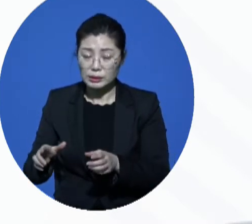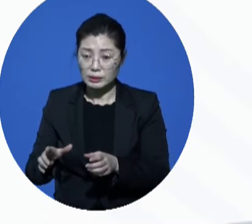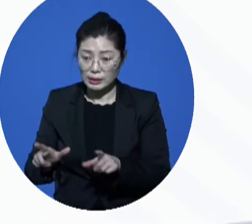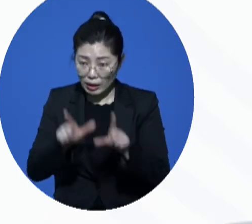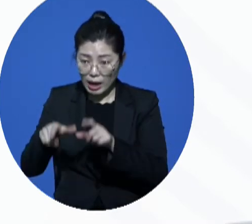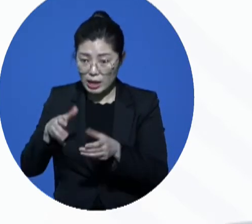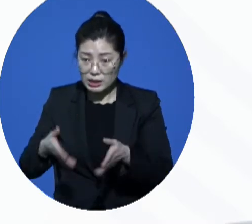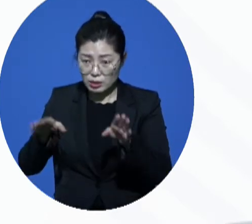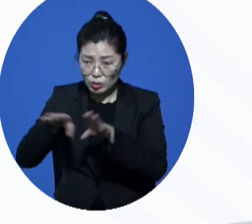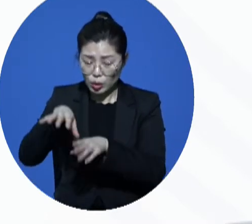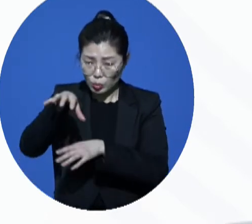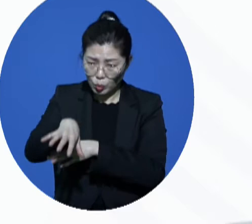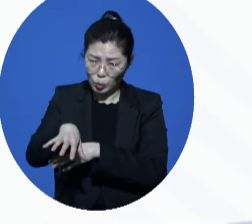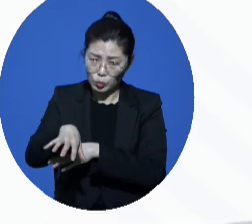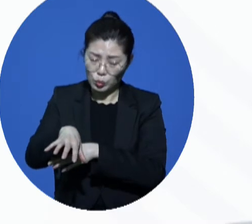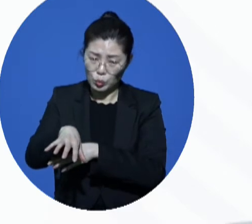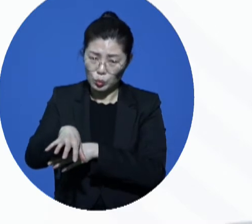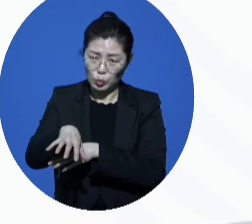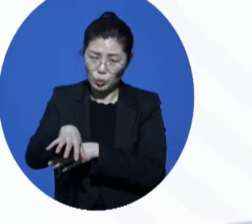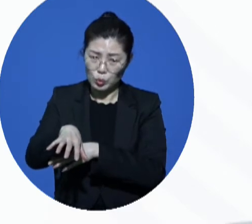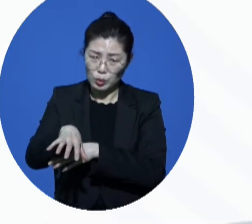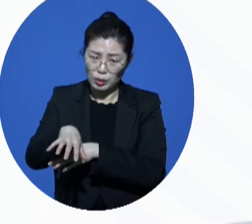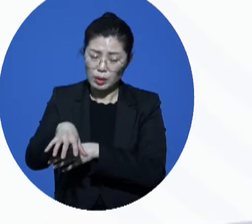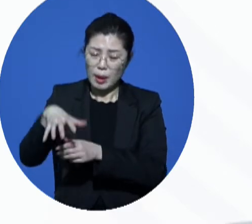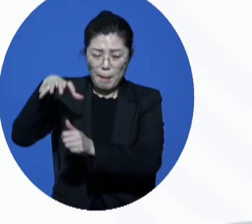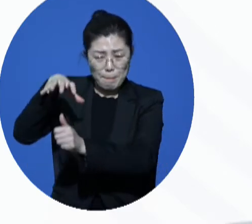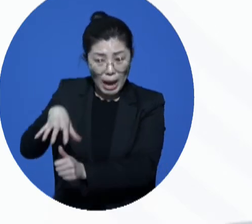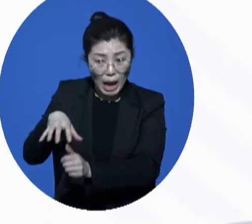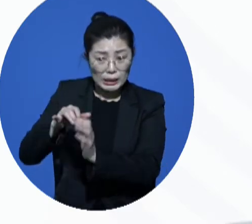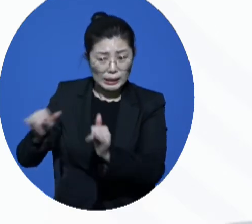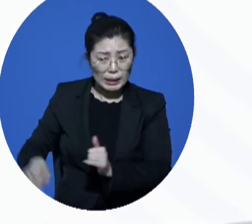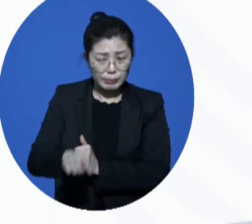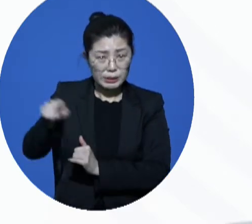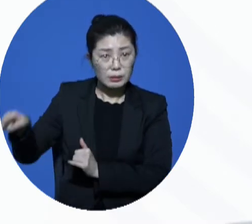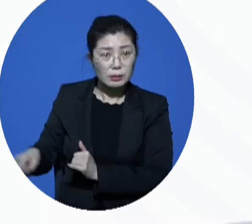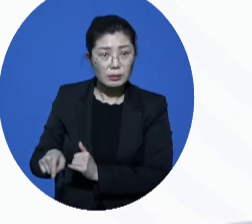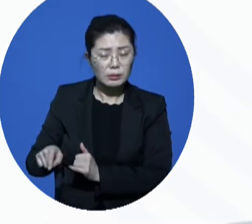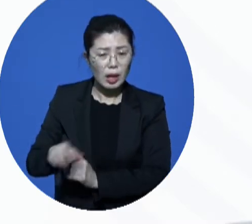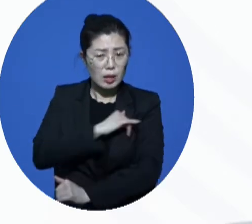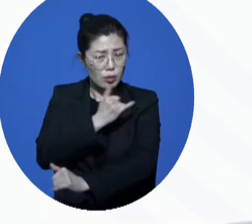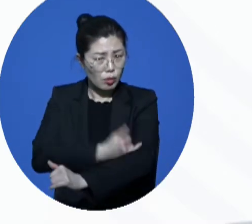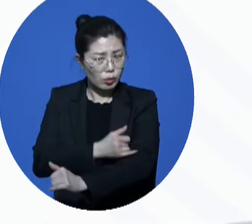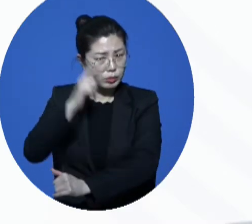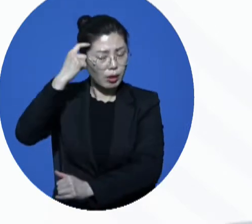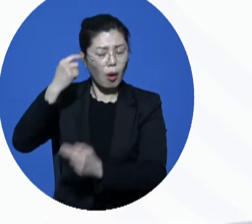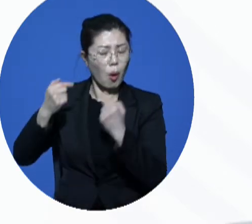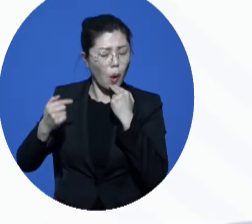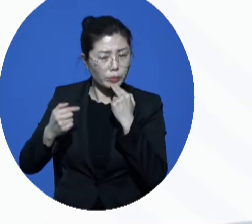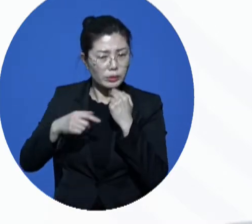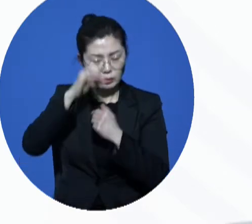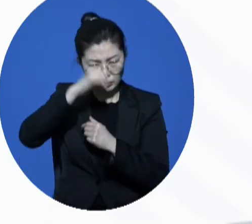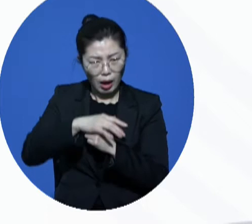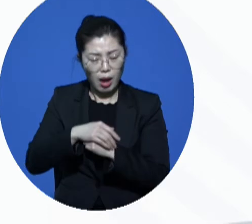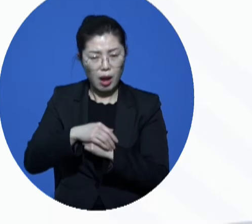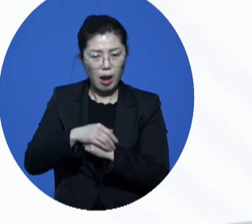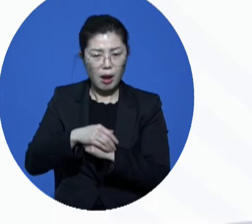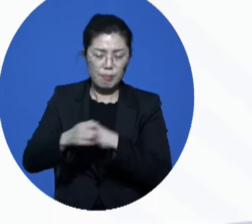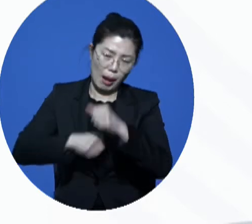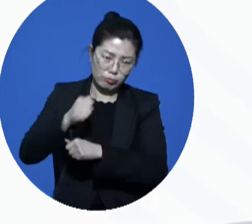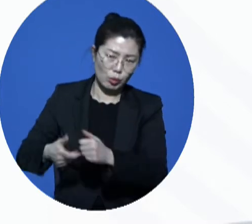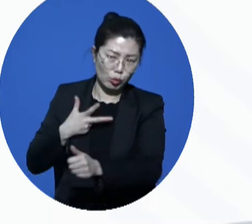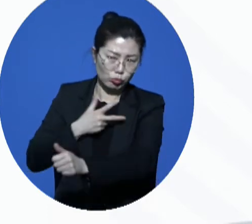얘기하는데 이것은 오히려 거주시설에 갇힌 사람들의 인권을 고려하지 않는 것이고 존중하지 않는